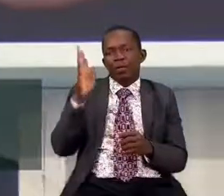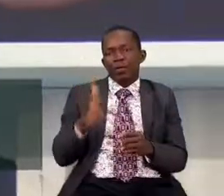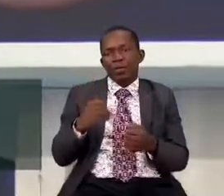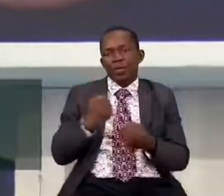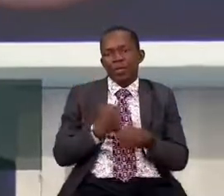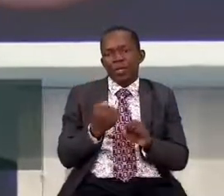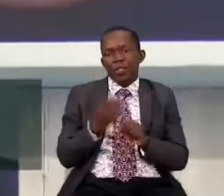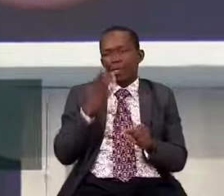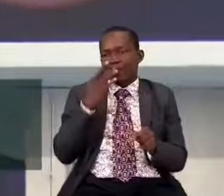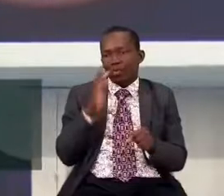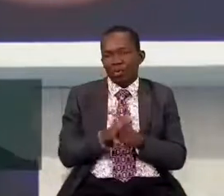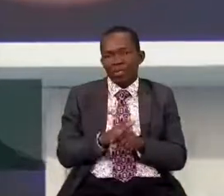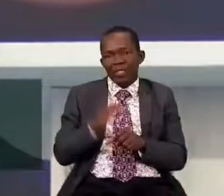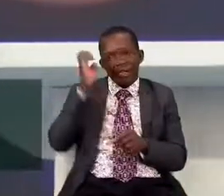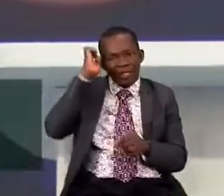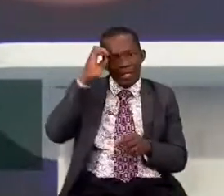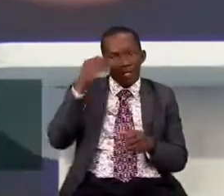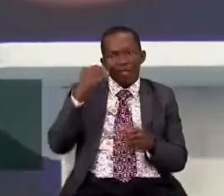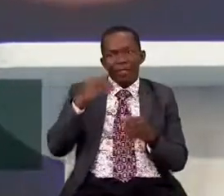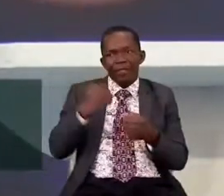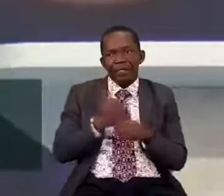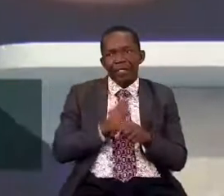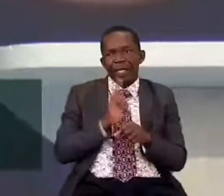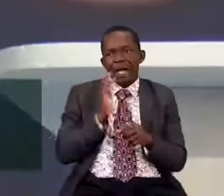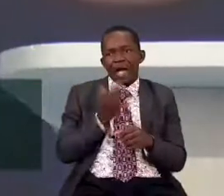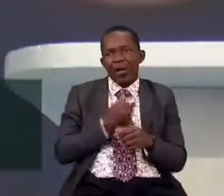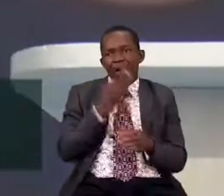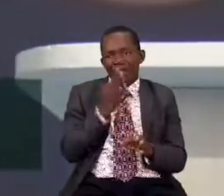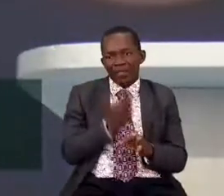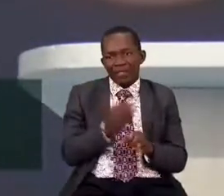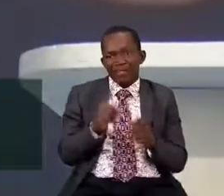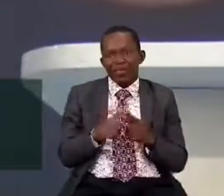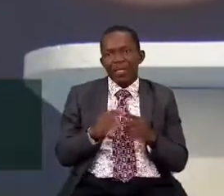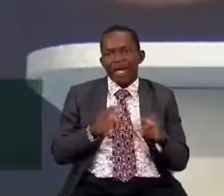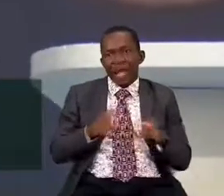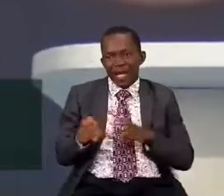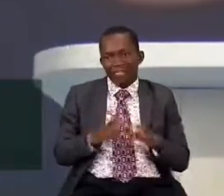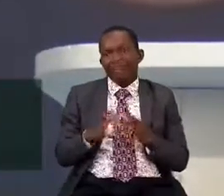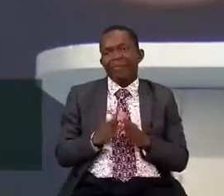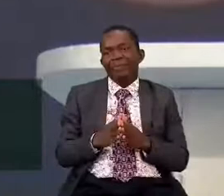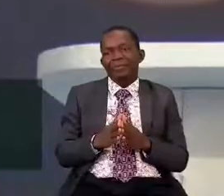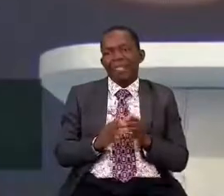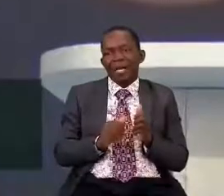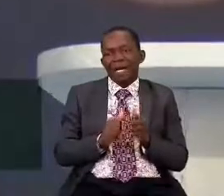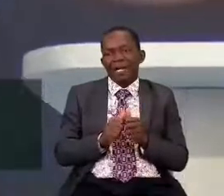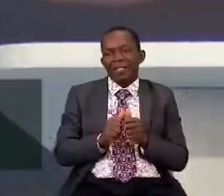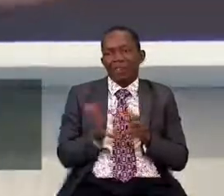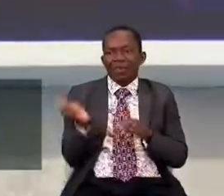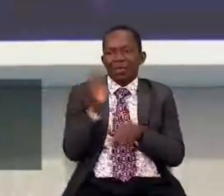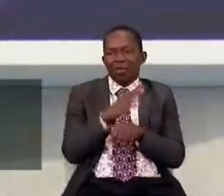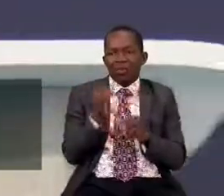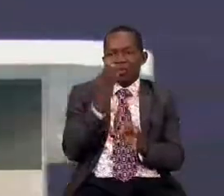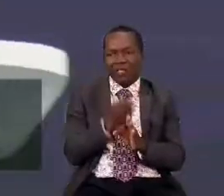soit active. Deuxième élément, les grandes promesses pour une foi progressive et qui